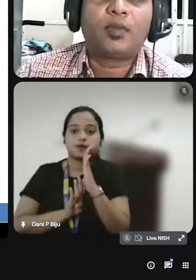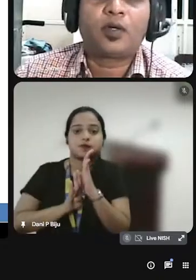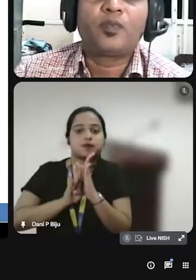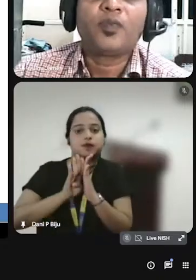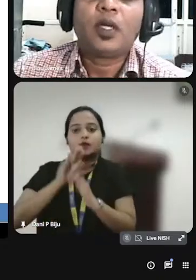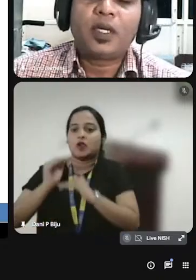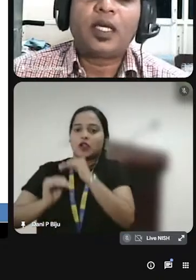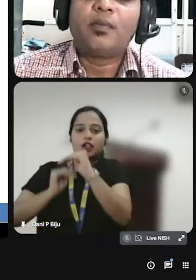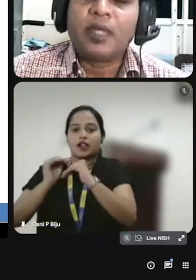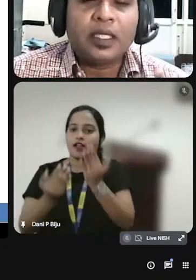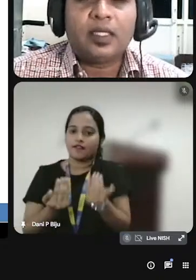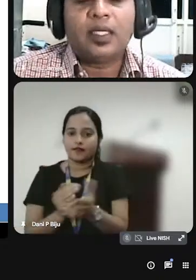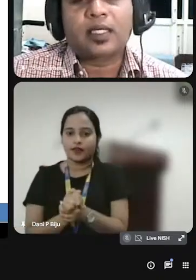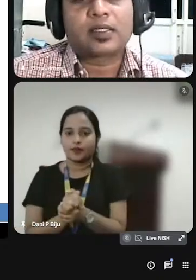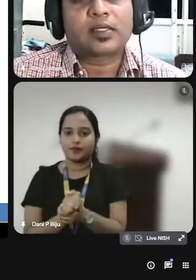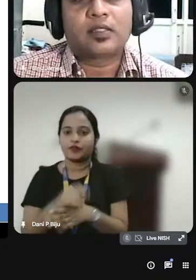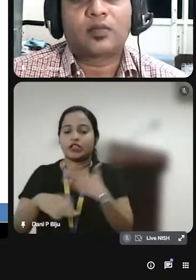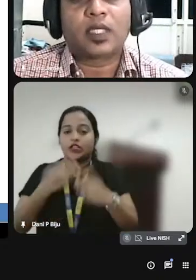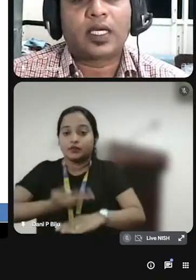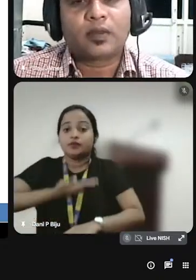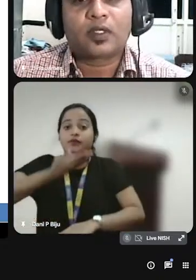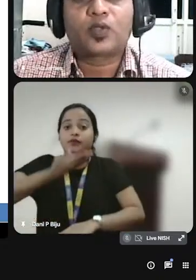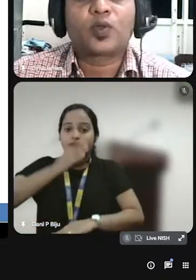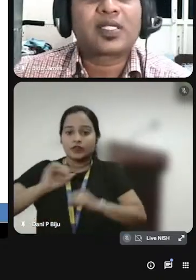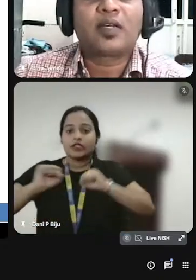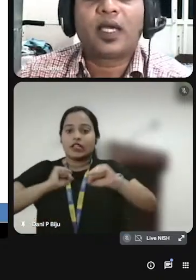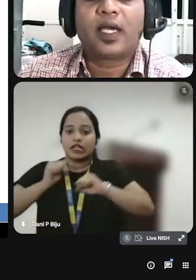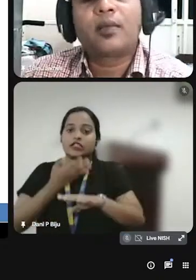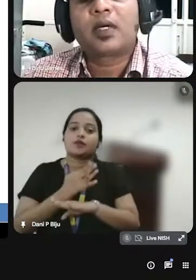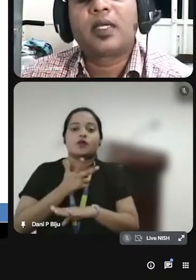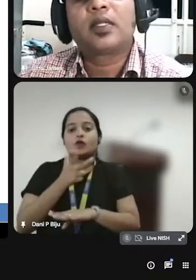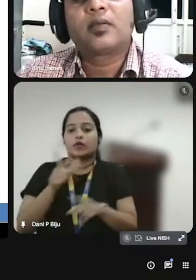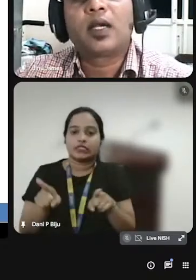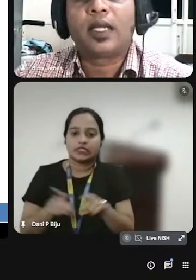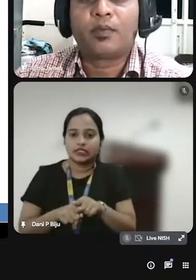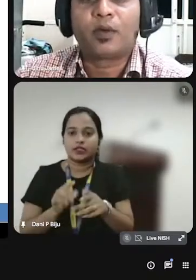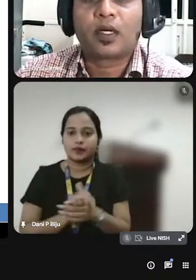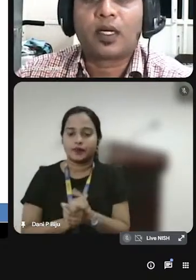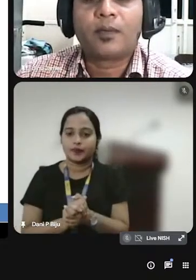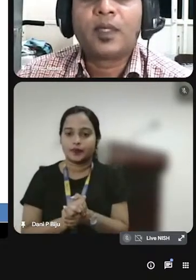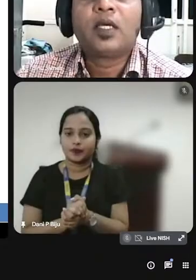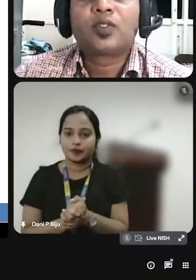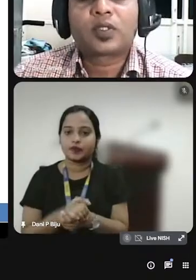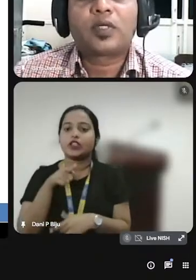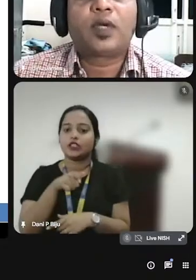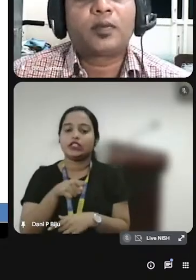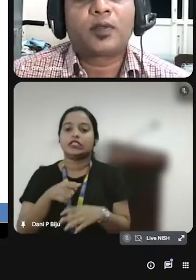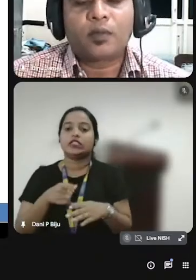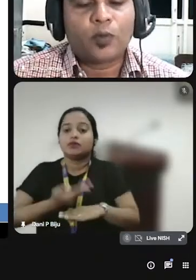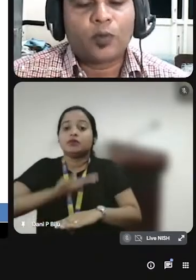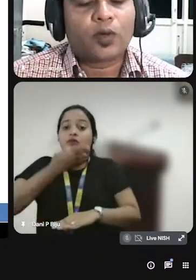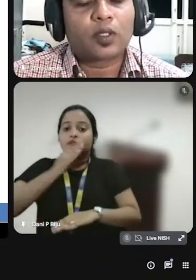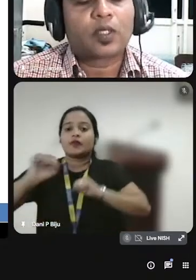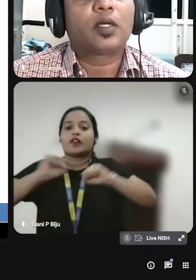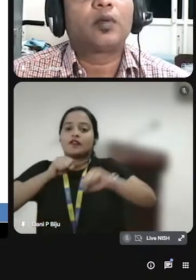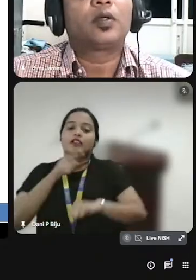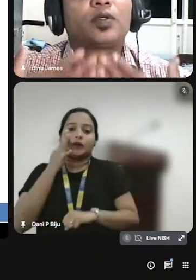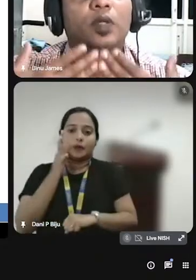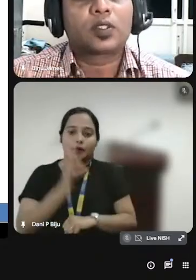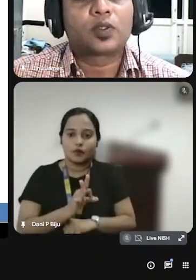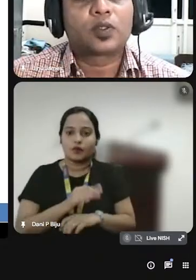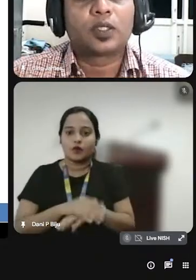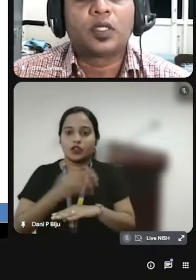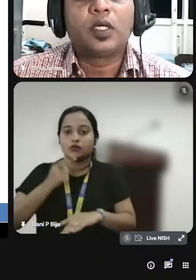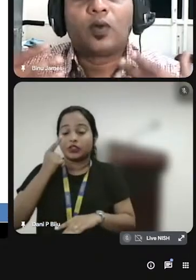കൊണ്ടുവരികയും ചെയ്യാൻ പറ്റും. പിന്നെ ബ്രീത്തിങ് എക്സസൈസ്, നേരത്തെ പറഞ്ഞ ശ്വസന വ്യായാമങ്ങൾ ഇതിനകത്ത് വളരെ ഇമ്പോർട്ടൻ്റ് ആണ്. ശ്വസന വ്യായാമം മൂക്കിൽ കൂടെ